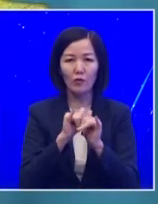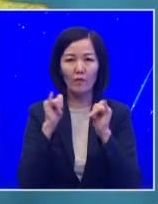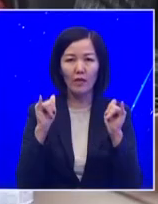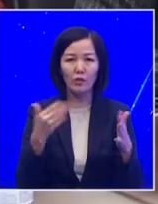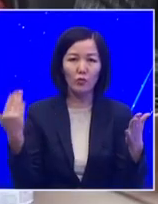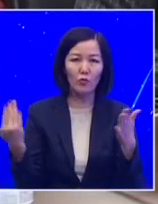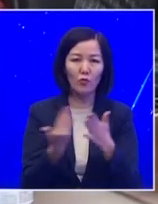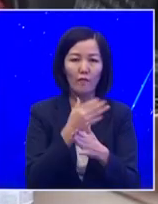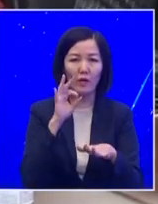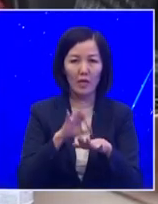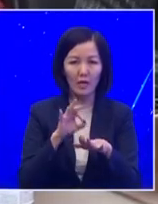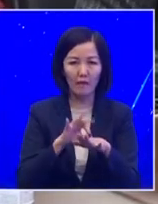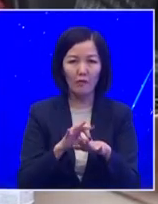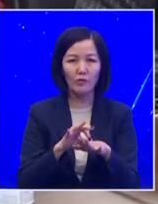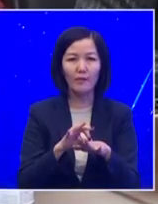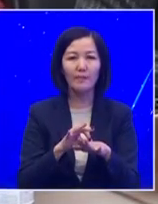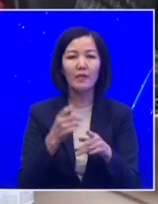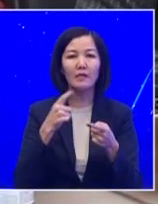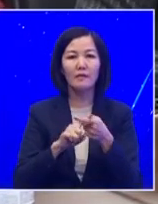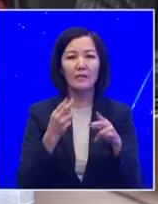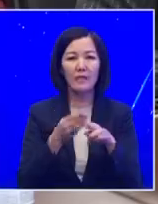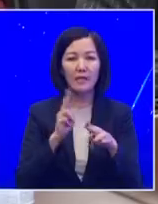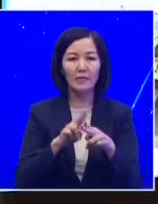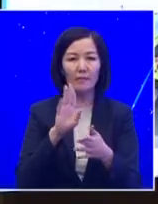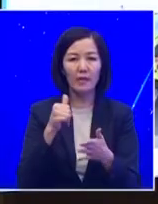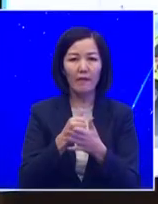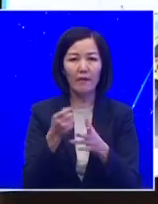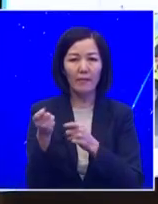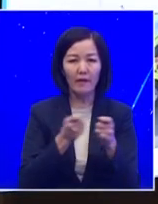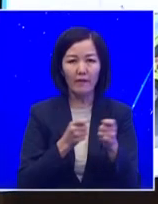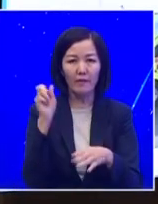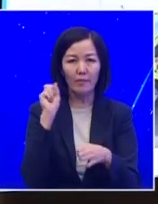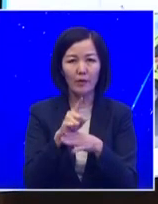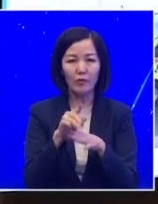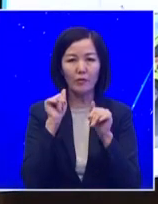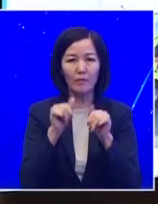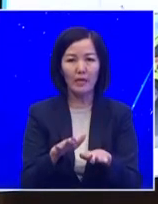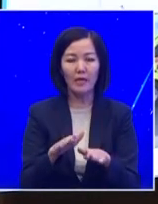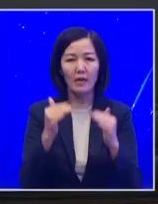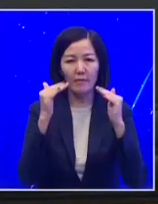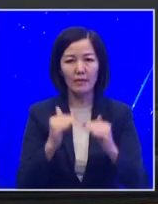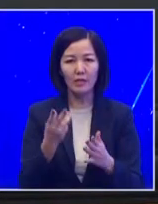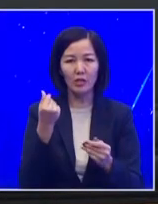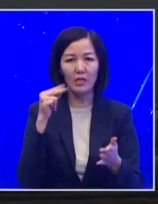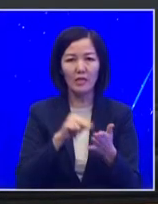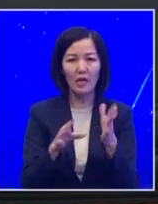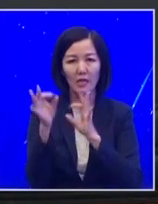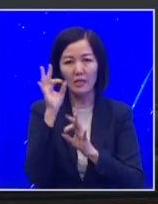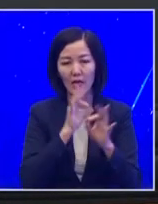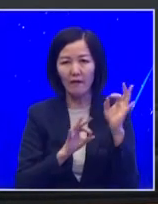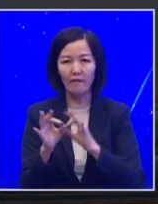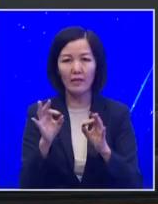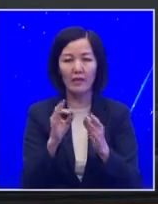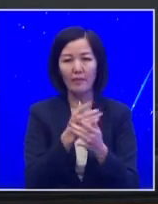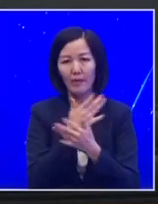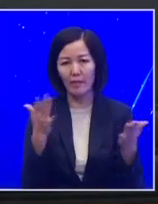увеличения новых очагов коронавируса. В связи с этим глава правительства поручил принять меры по снижению цен на антиковидные